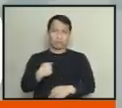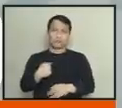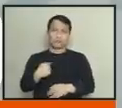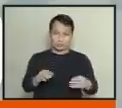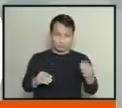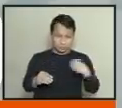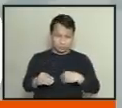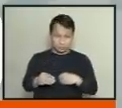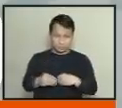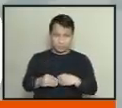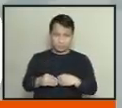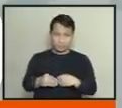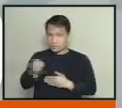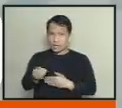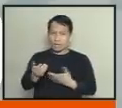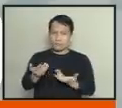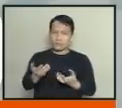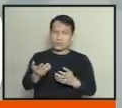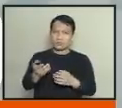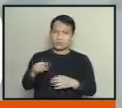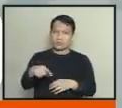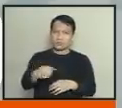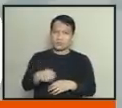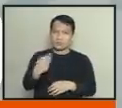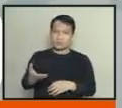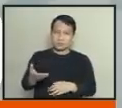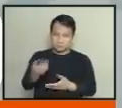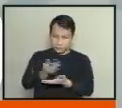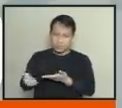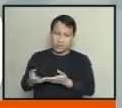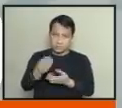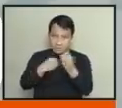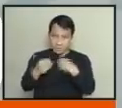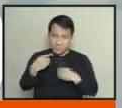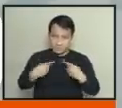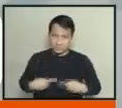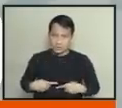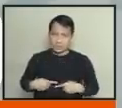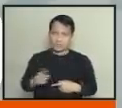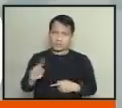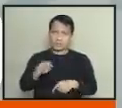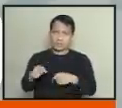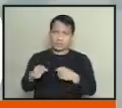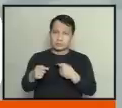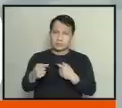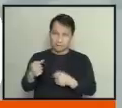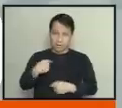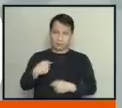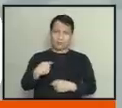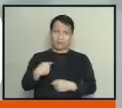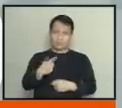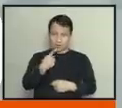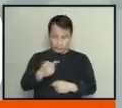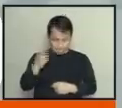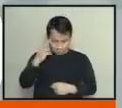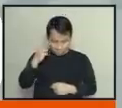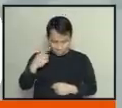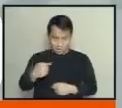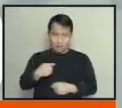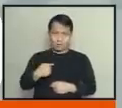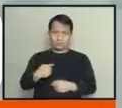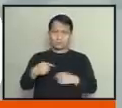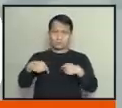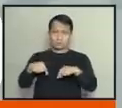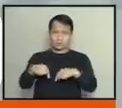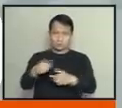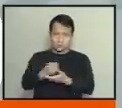Pagka wala ako, hihingi ako sa airpad ko. Sino po bumibili ng pagkain, damit, at kung ano pang mga pangangailangan ng mga bata? Ako po. Nakikita niyo, nag-grocery ako pag